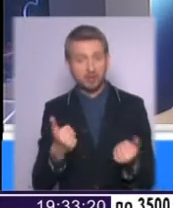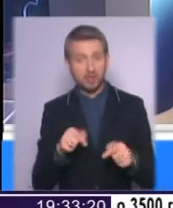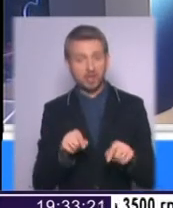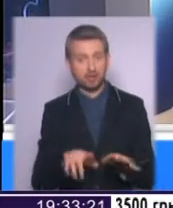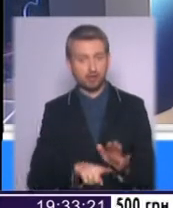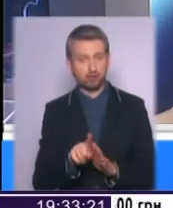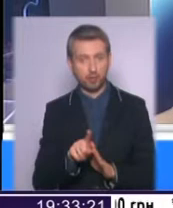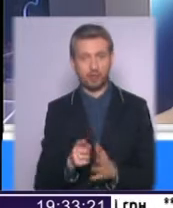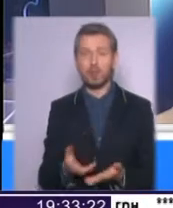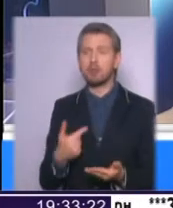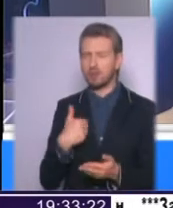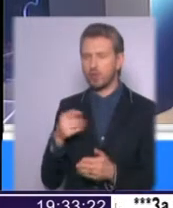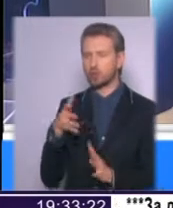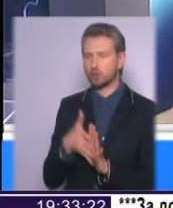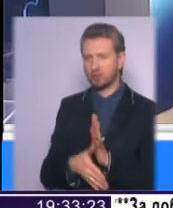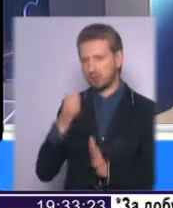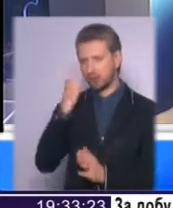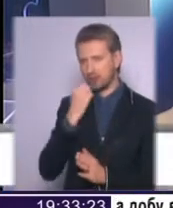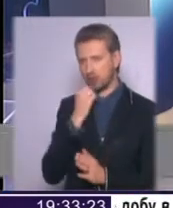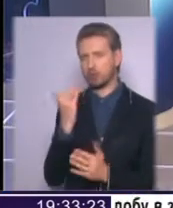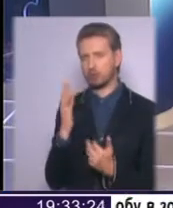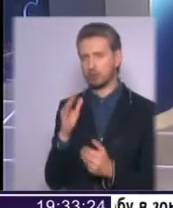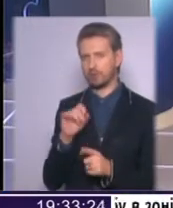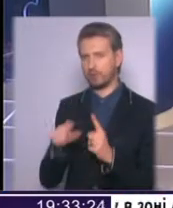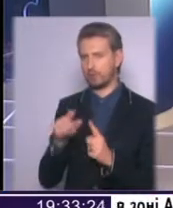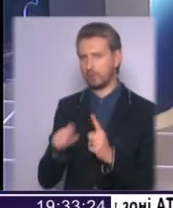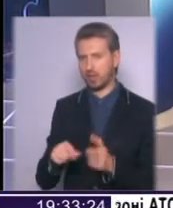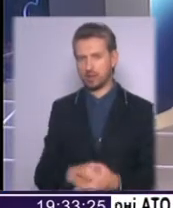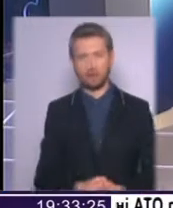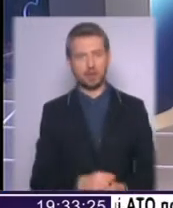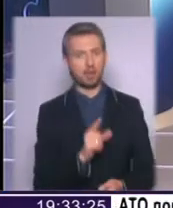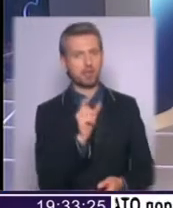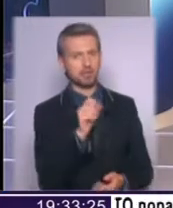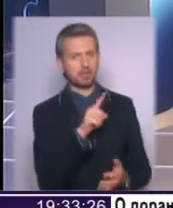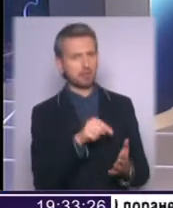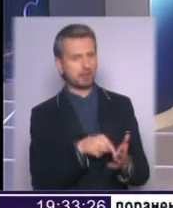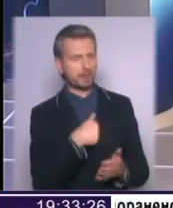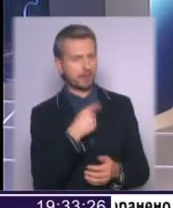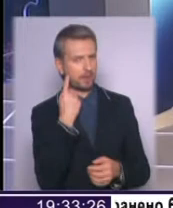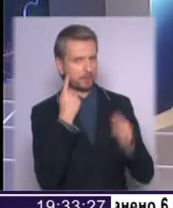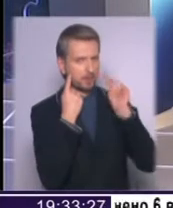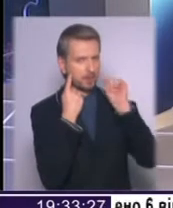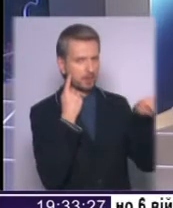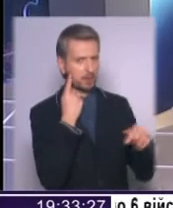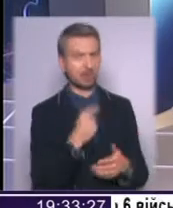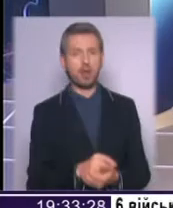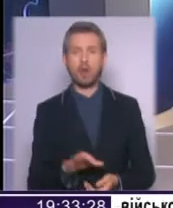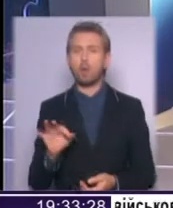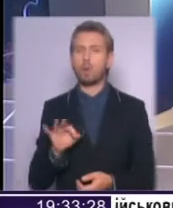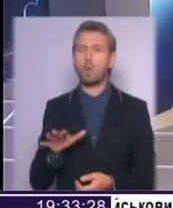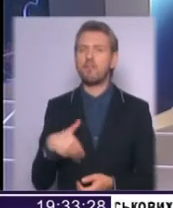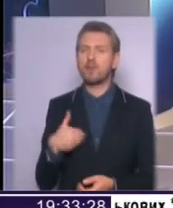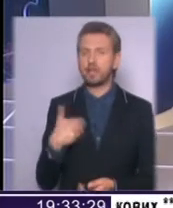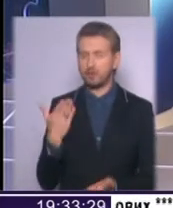Ми вас зрозуміли. Дякуємо вам за дзвіночок. Зараз будемо відповідати. Перше питання я не почув. Про ефективність. Я